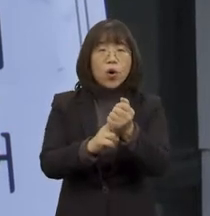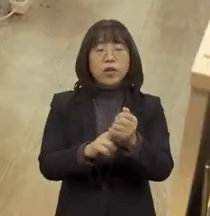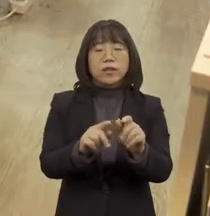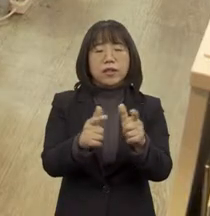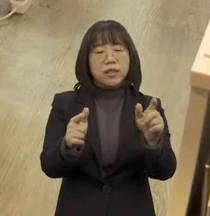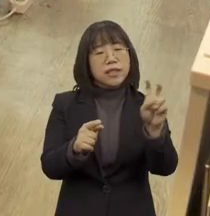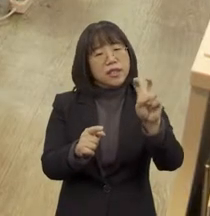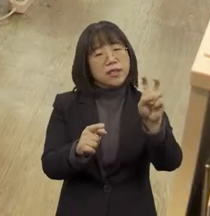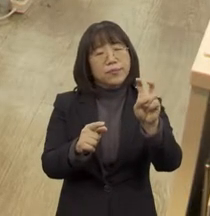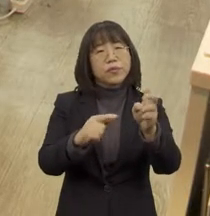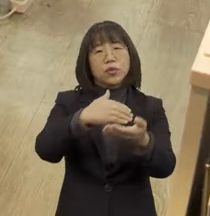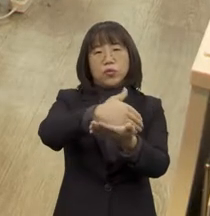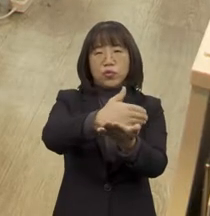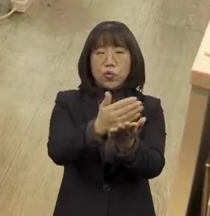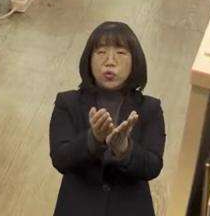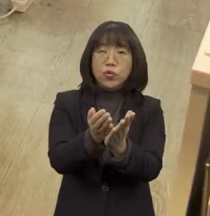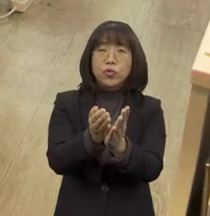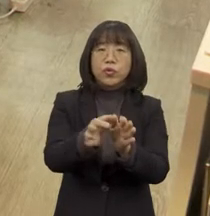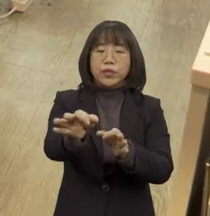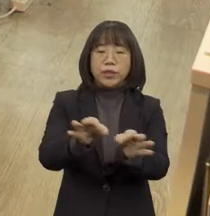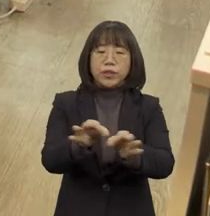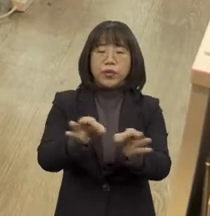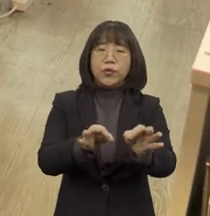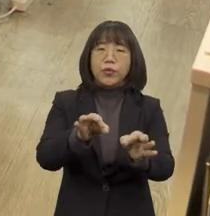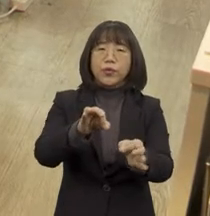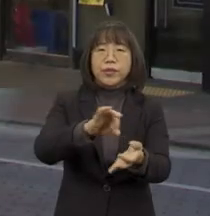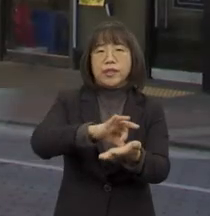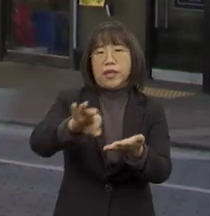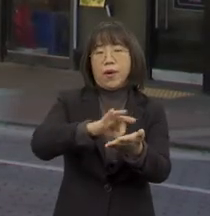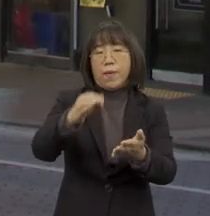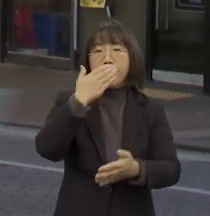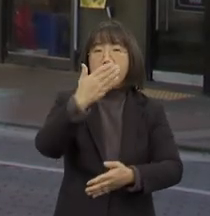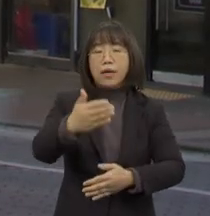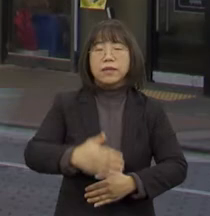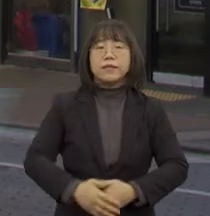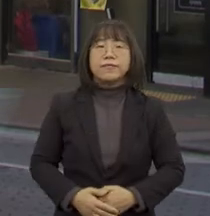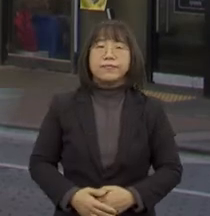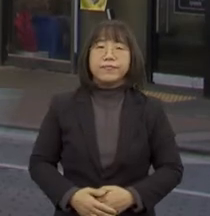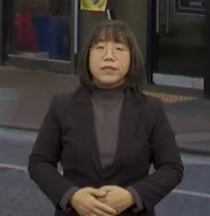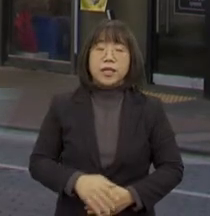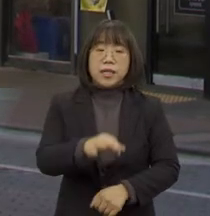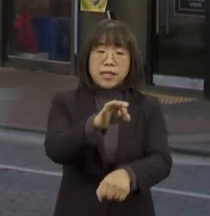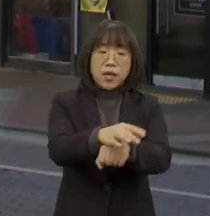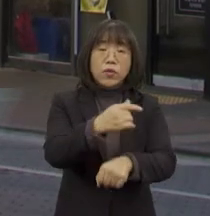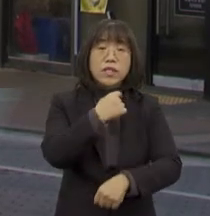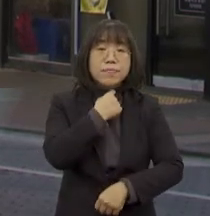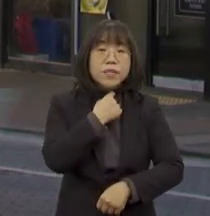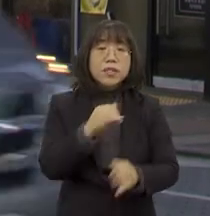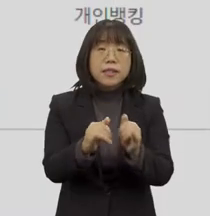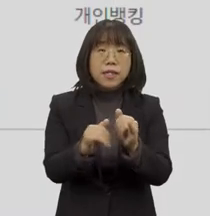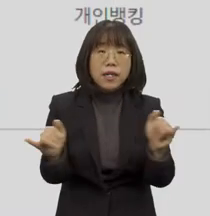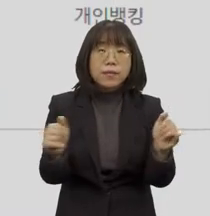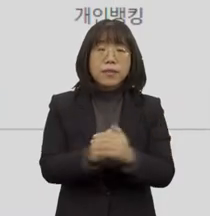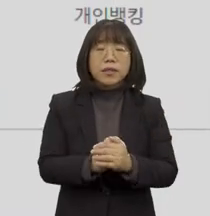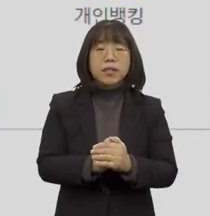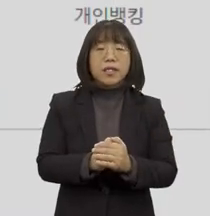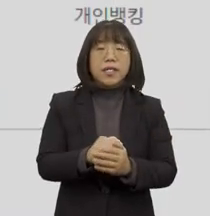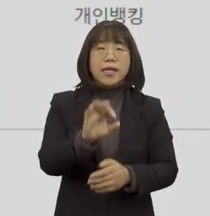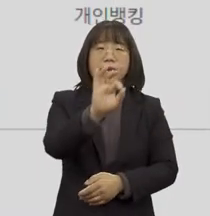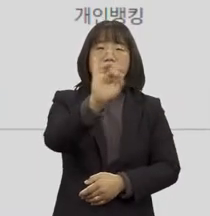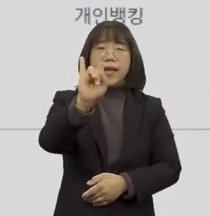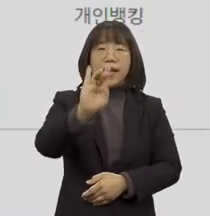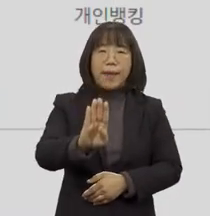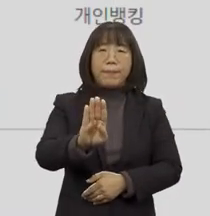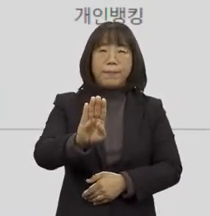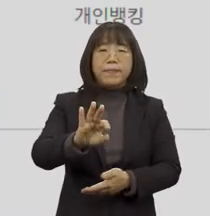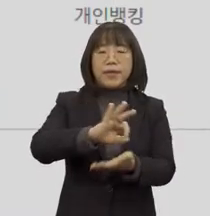제한 업종 20여만 개 중 선결제에 참여하는 업소에서 사용이 가능합니다. 구매를 원하는 구민은